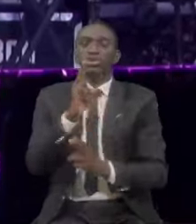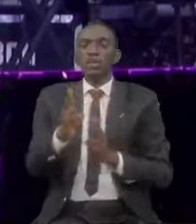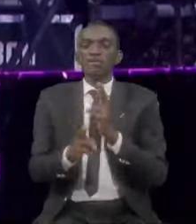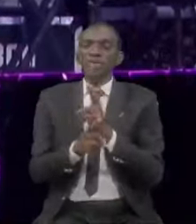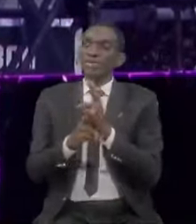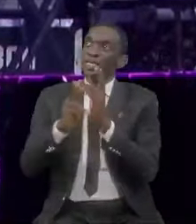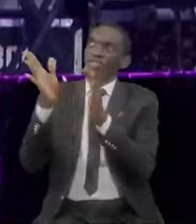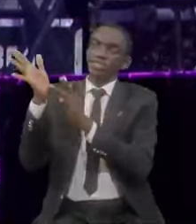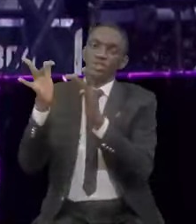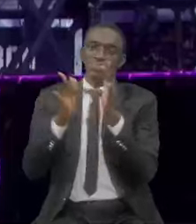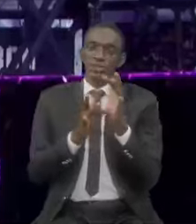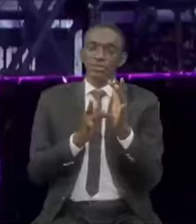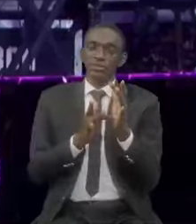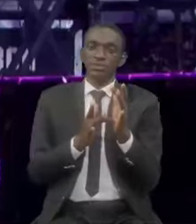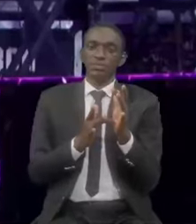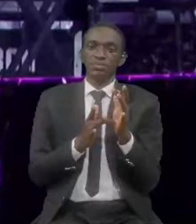l'universel Jésus,